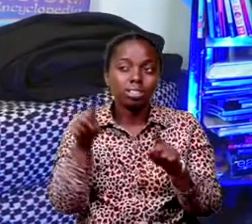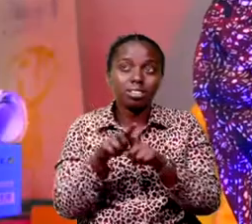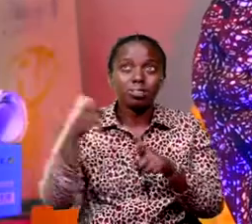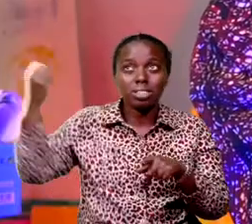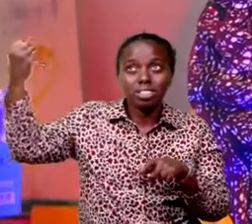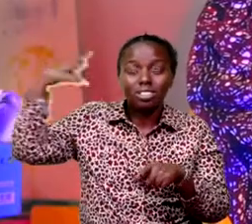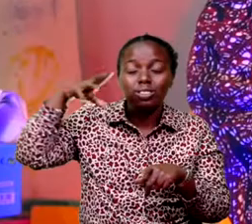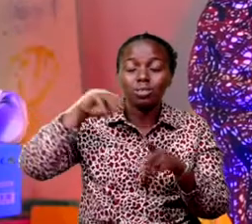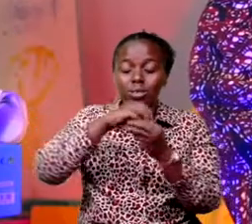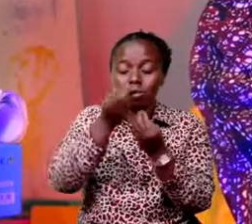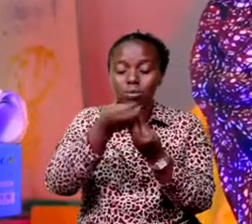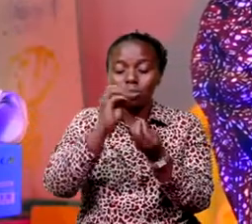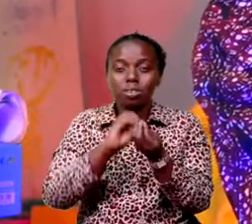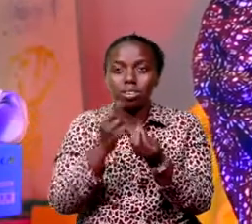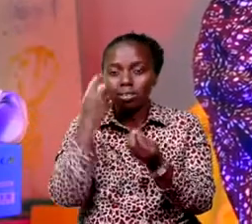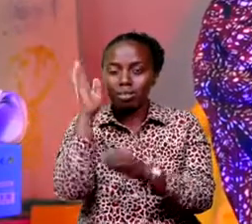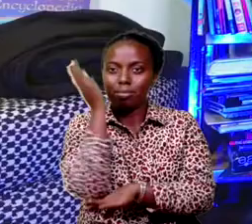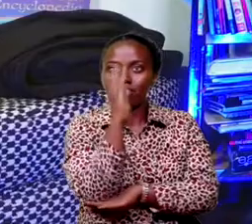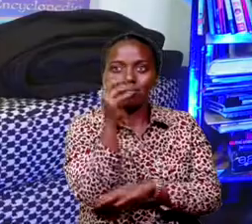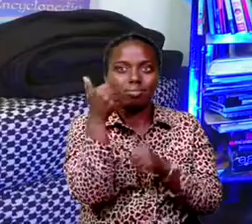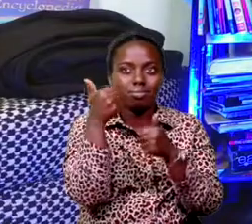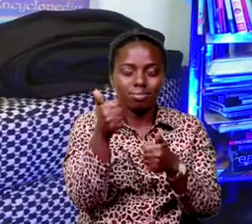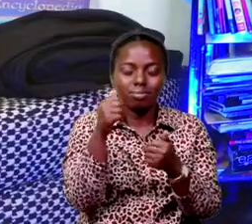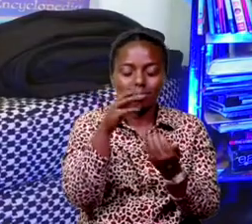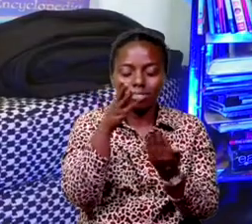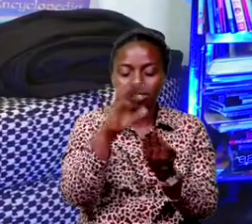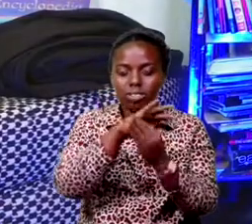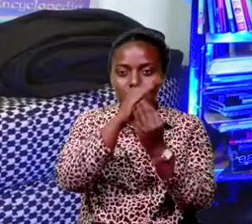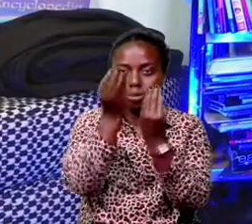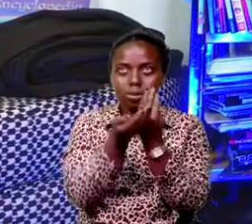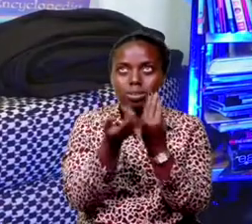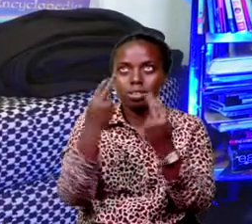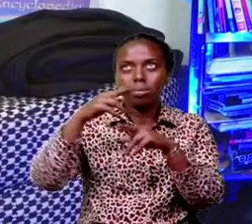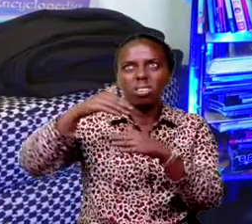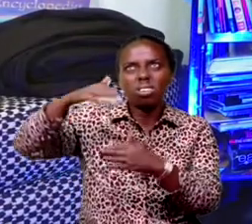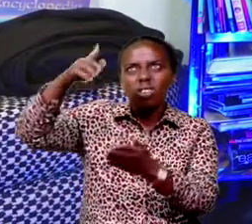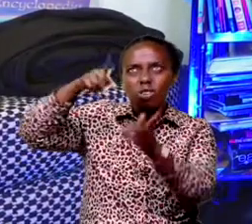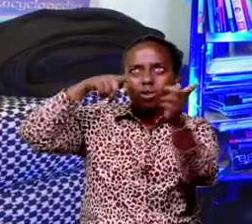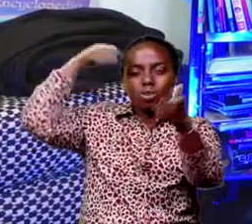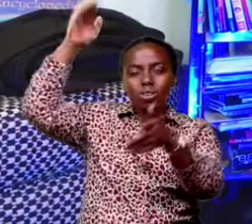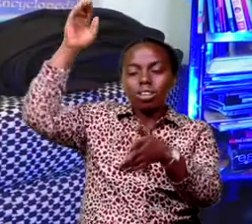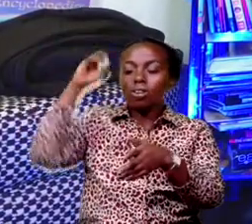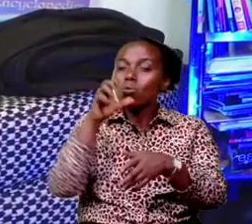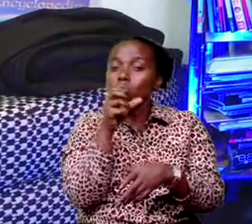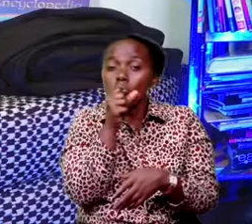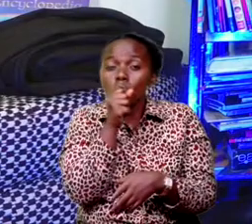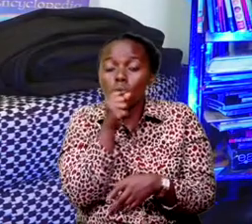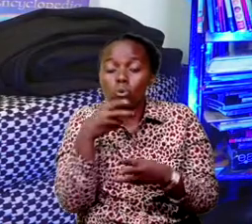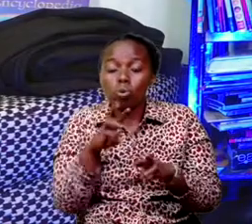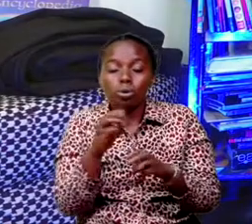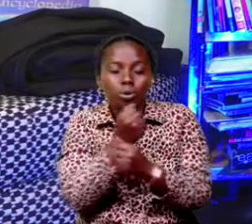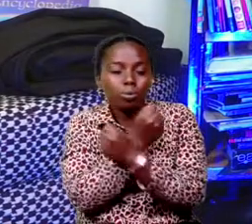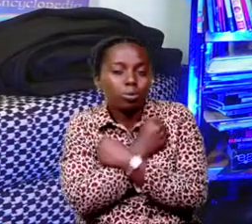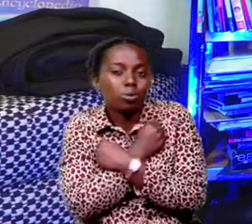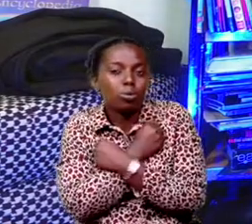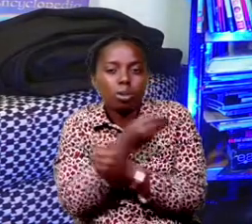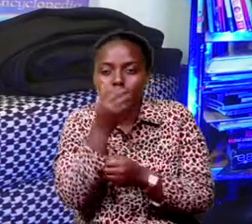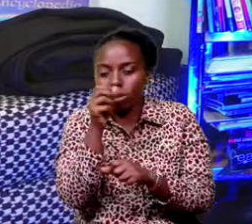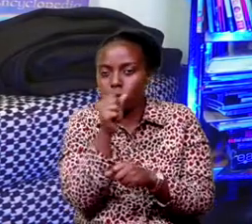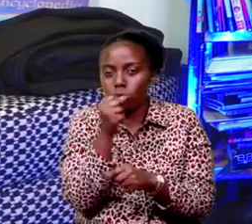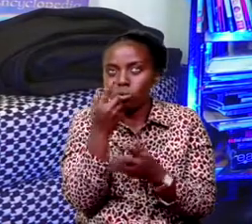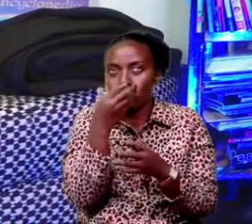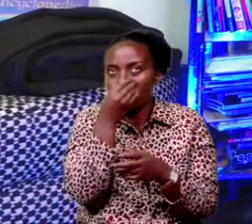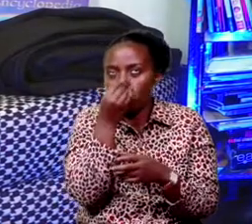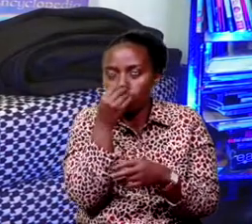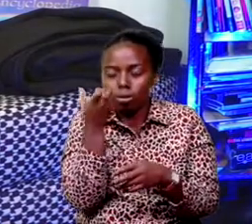asa n'izuba imineke isa nk'imitako myiza ipapayi zibera mu bushorishori ibinyomoro ukuntu bikundwa, amatunda ukuntu ahumura,